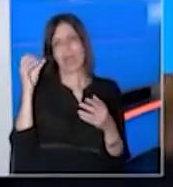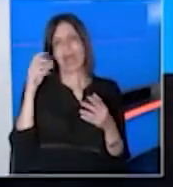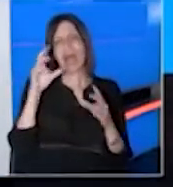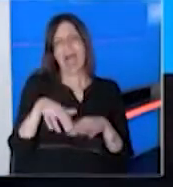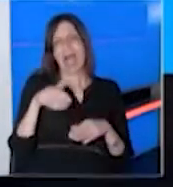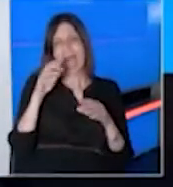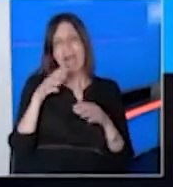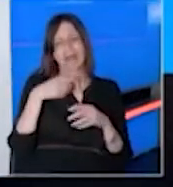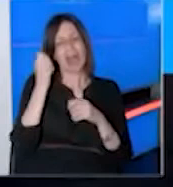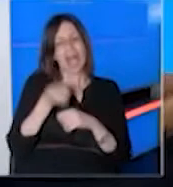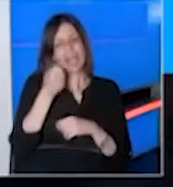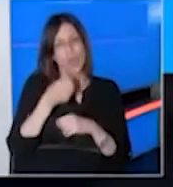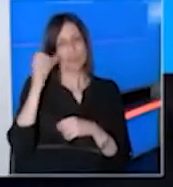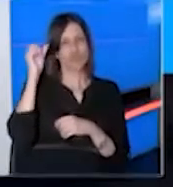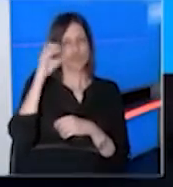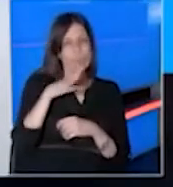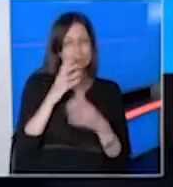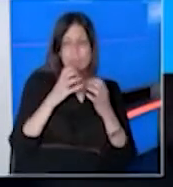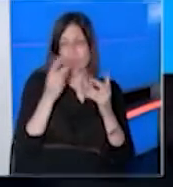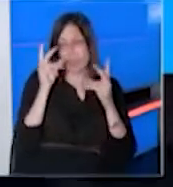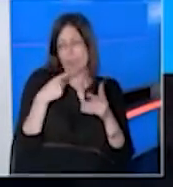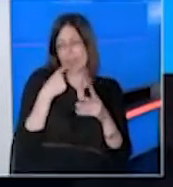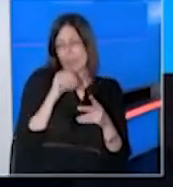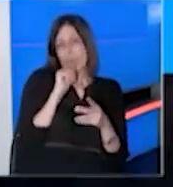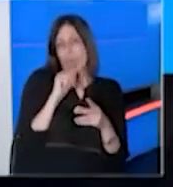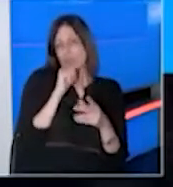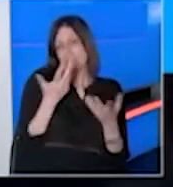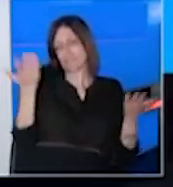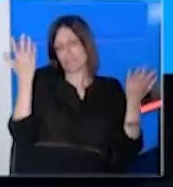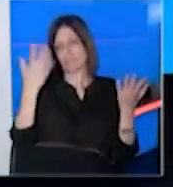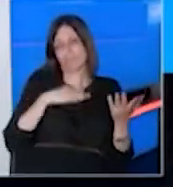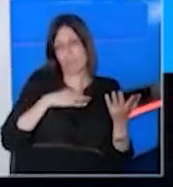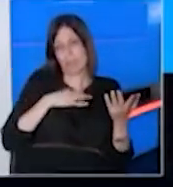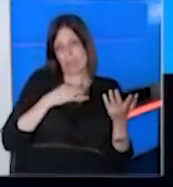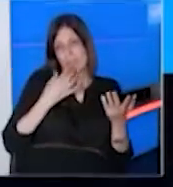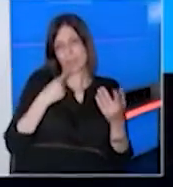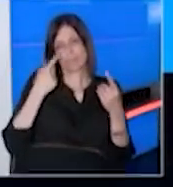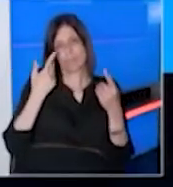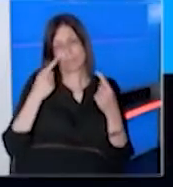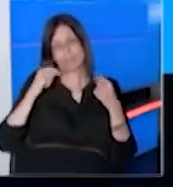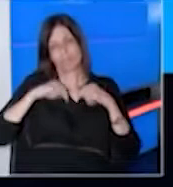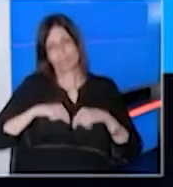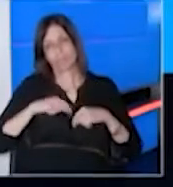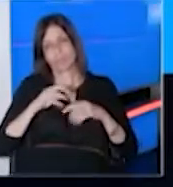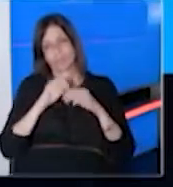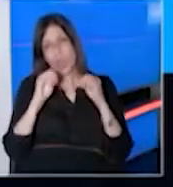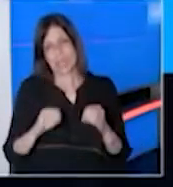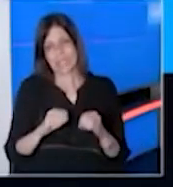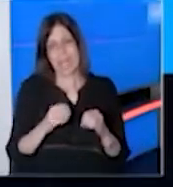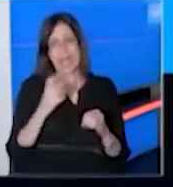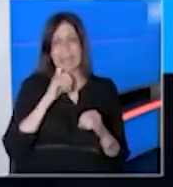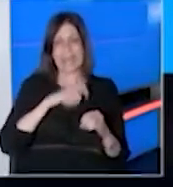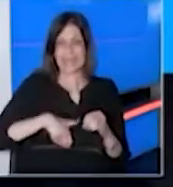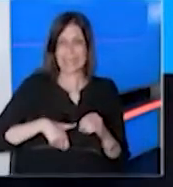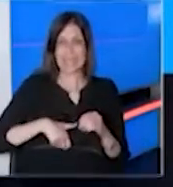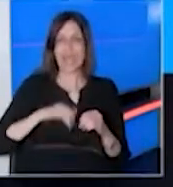זאת אומרת, יש כוח לקיבוצים, נגיד, לא רוצים, תקפצו לנו. ראש מועצה אזורית יוקנעם, עיריית יוקנעם, מועצה,